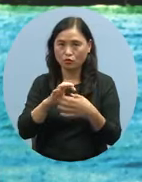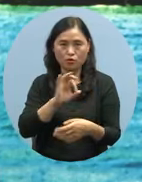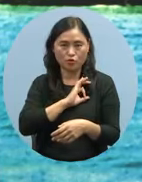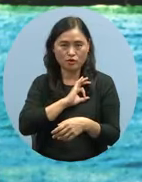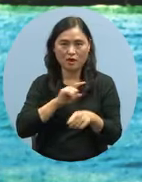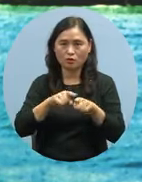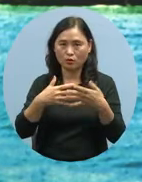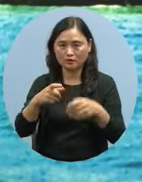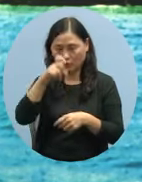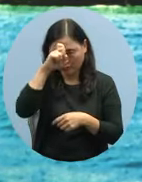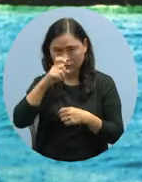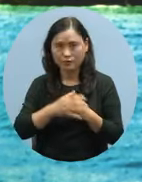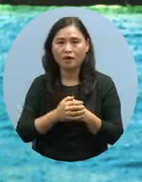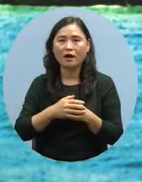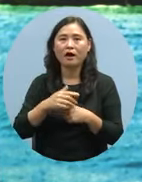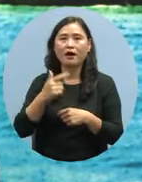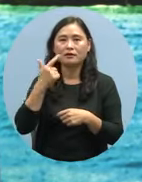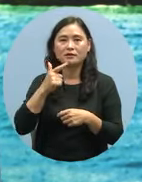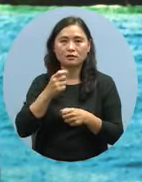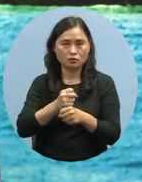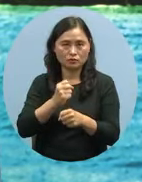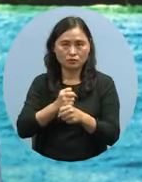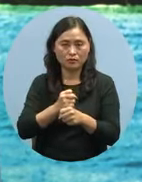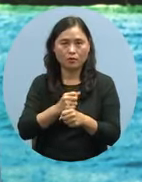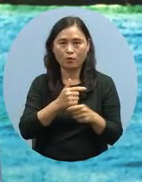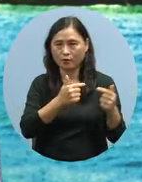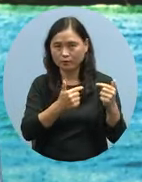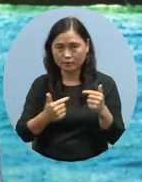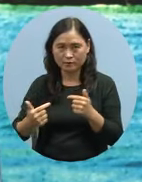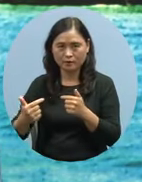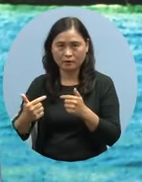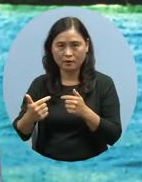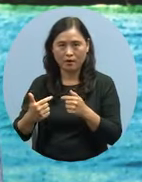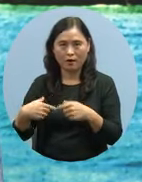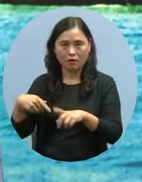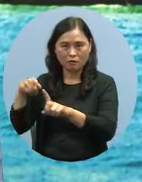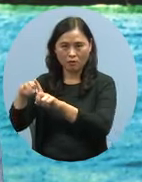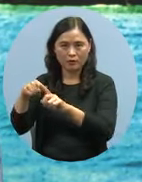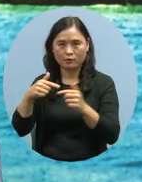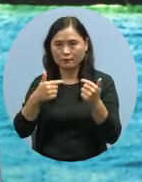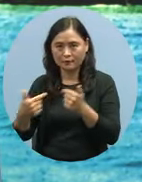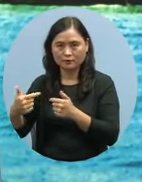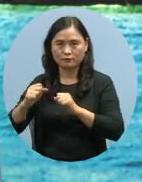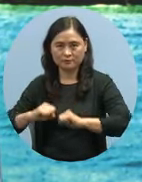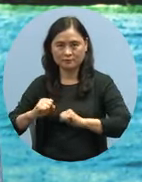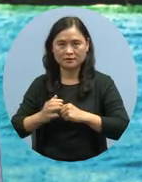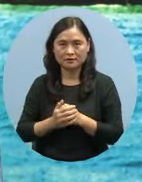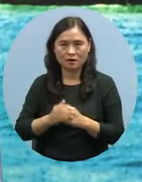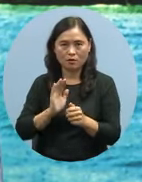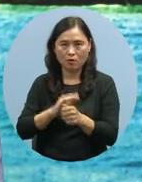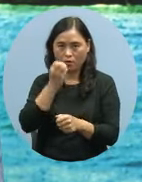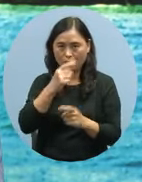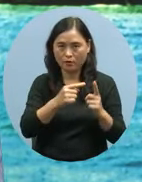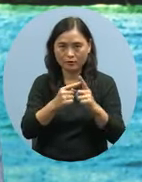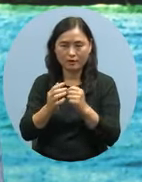位嘅同事，更加係唔捨得。但係喺新嘅崗位咧，我哋會一直會係秉持我哋嘅初心咧，為我哋香港嘅市